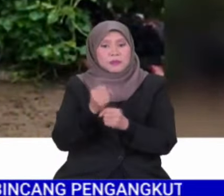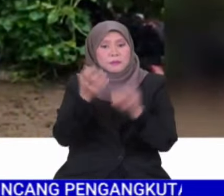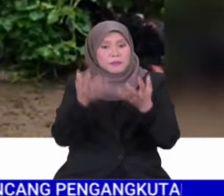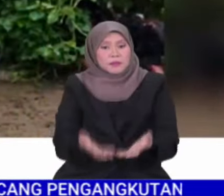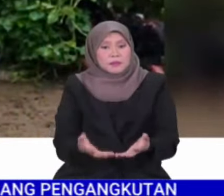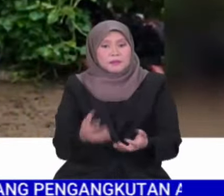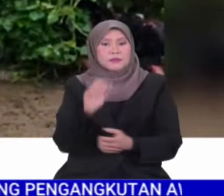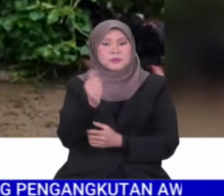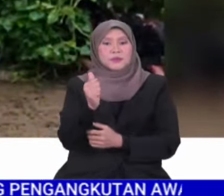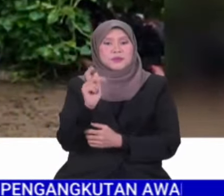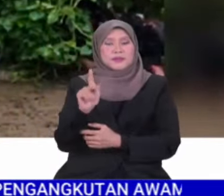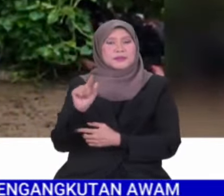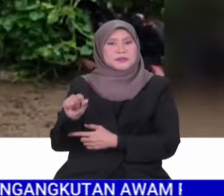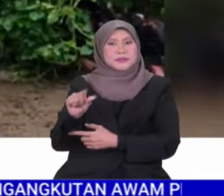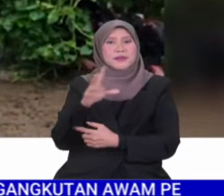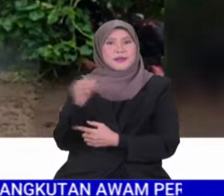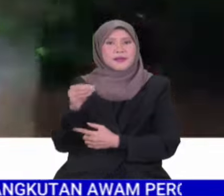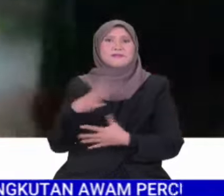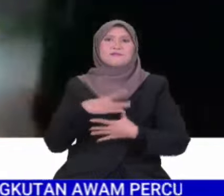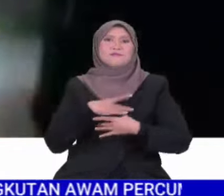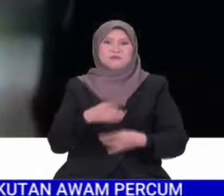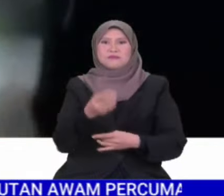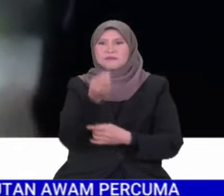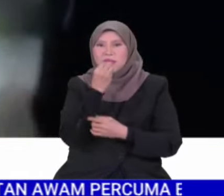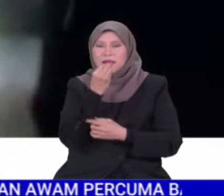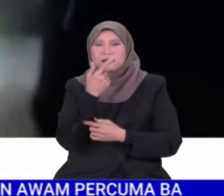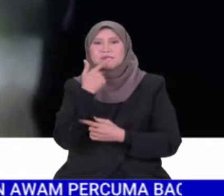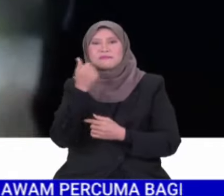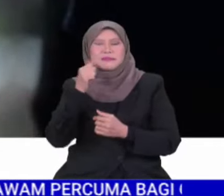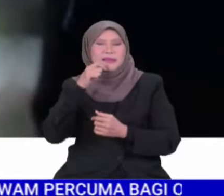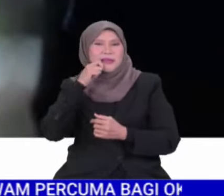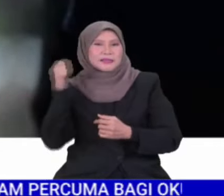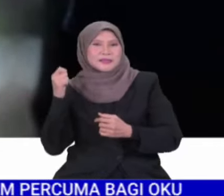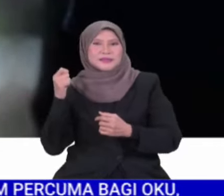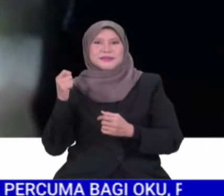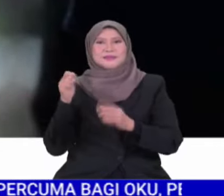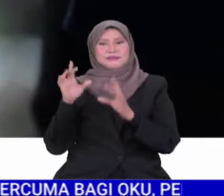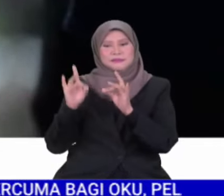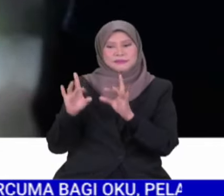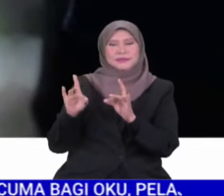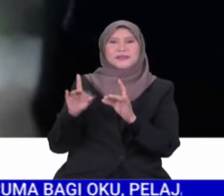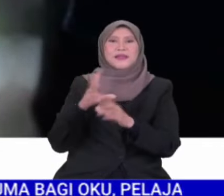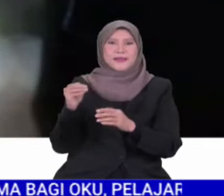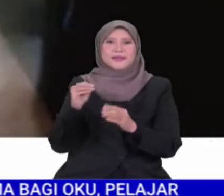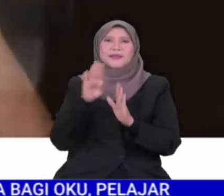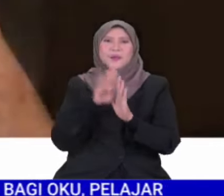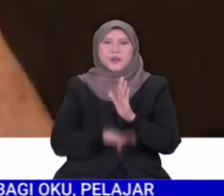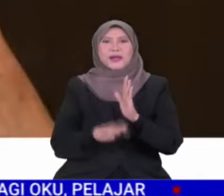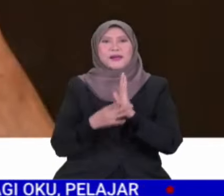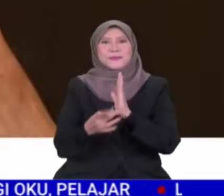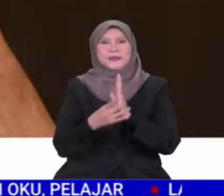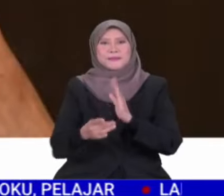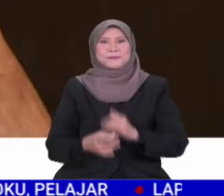berat sehingga 10 kg dan digemari kerana teksturnya yang liat dan kenyal tetapi juga rendah lemak.